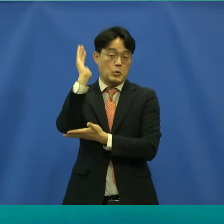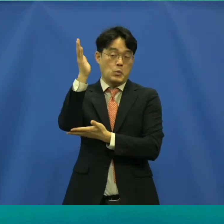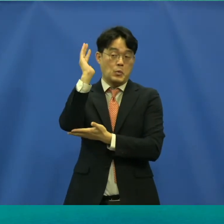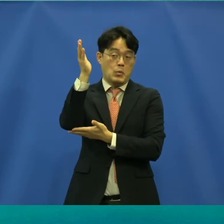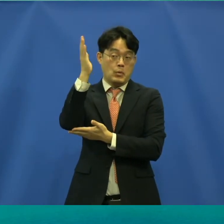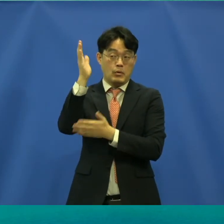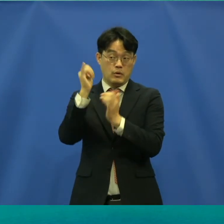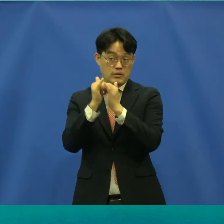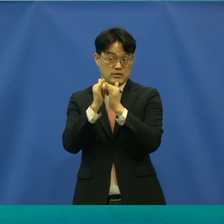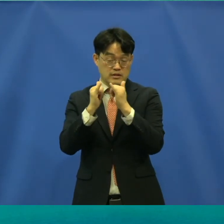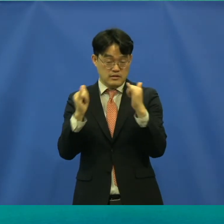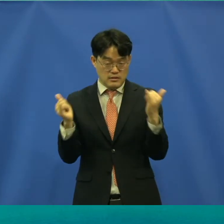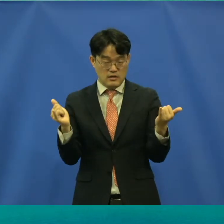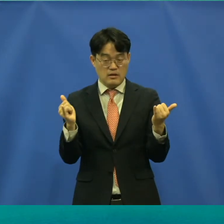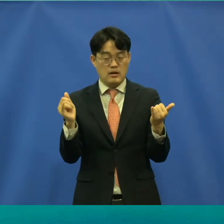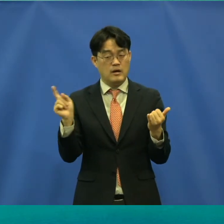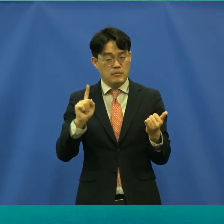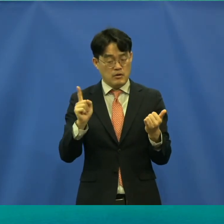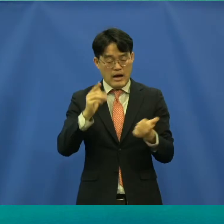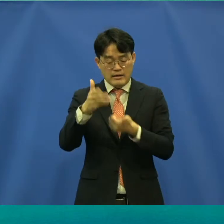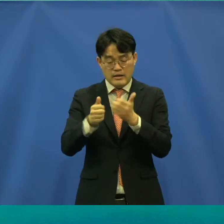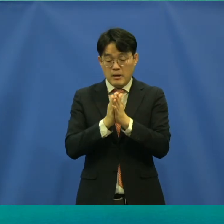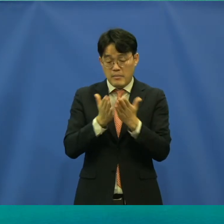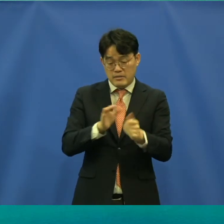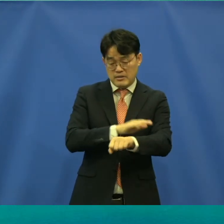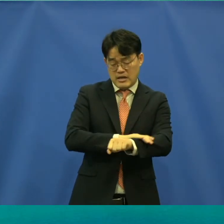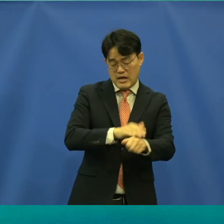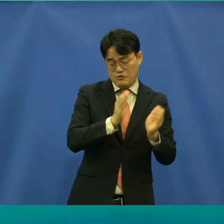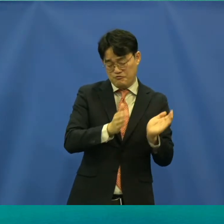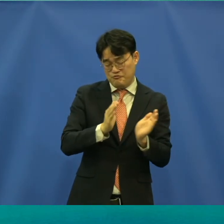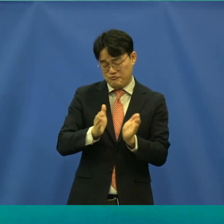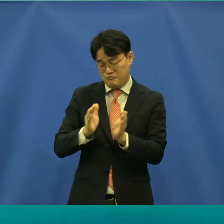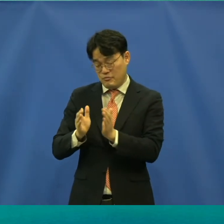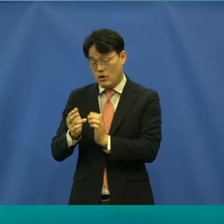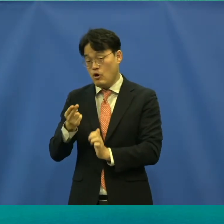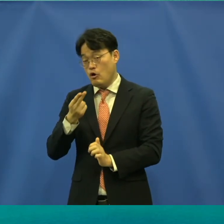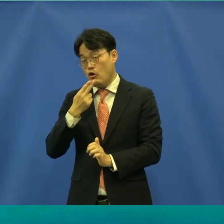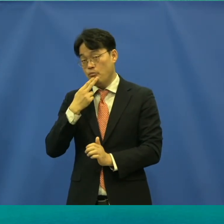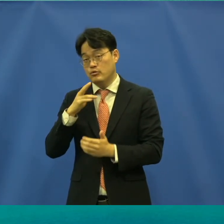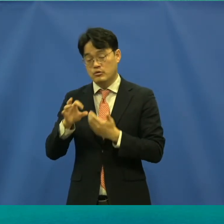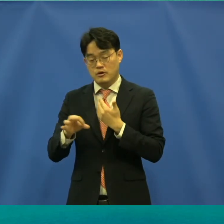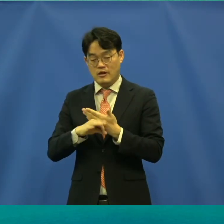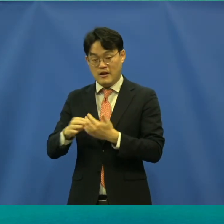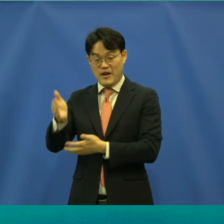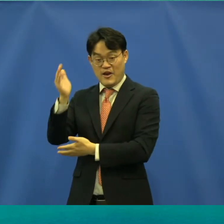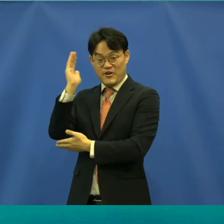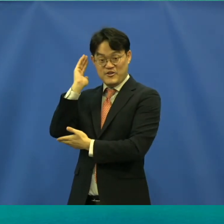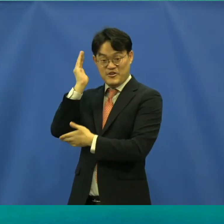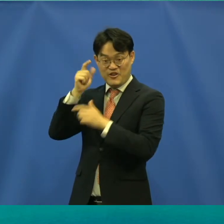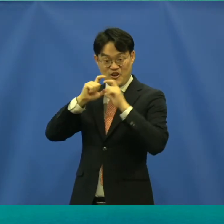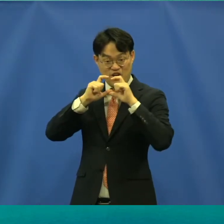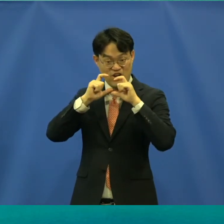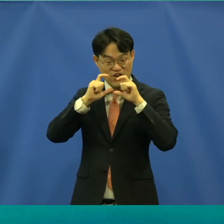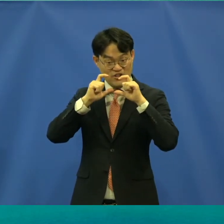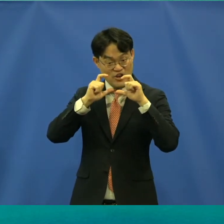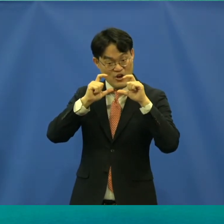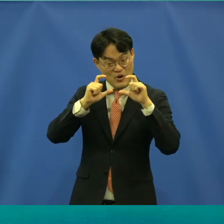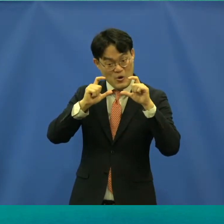말씀을 잘 준비하지 않으면 말씀이 가다가 튕겨오는 걸 느껴요. 우리 교회